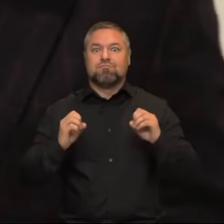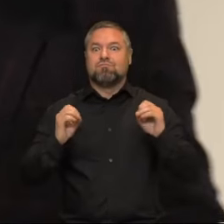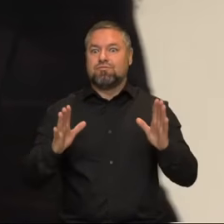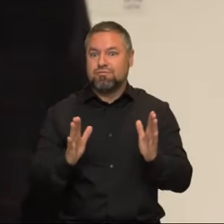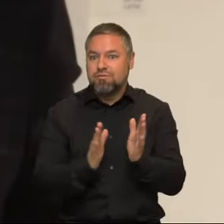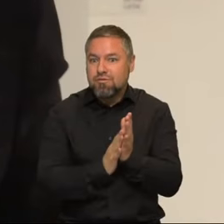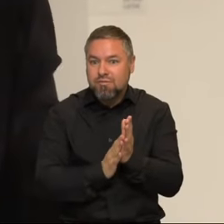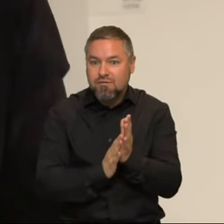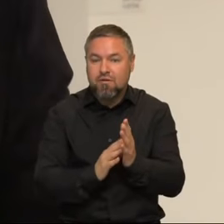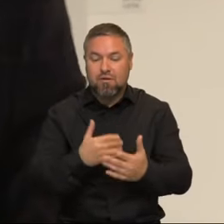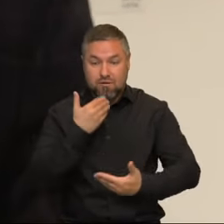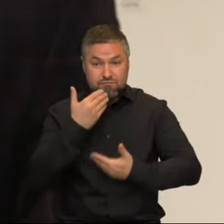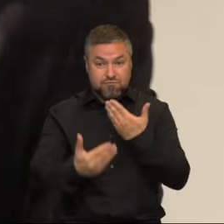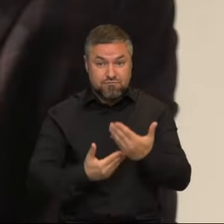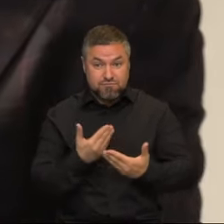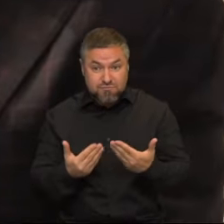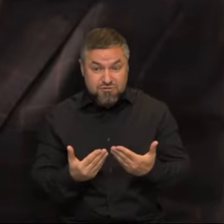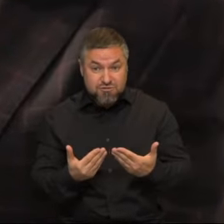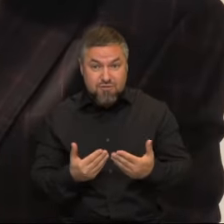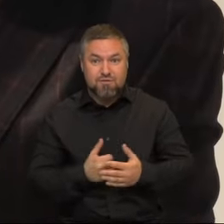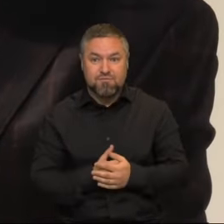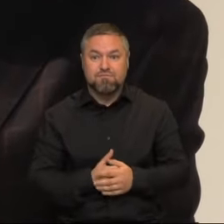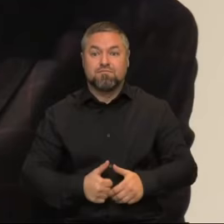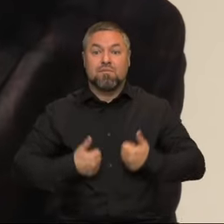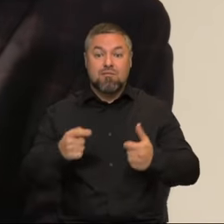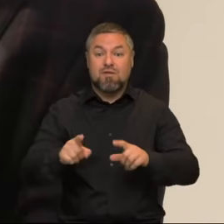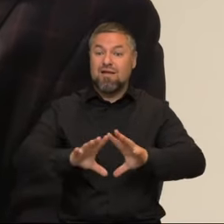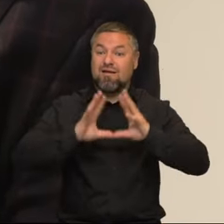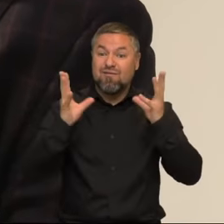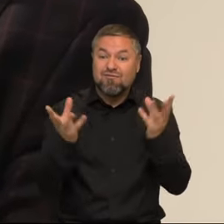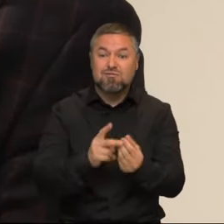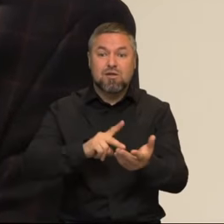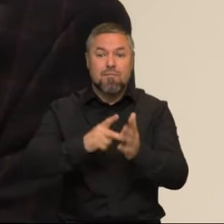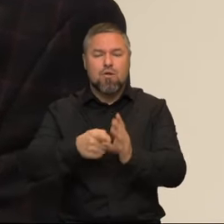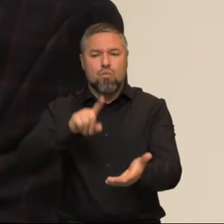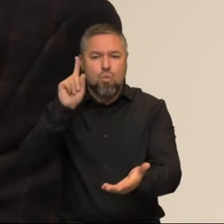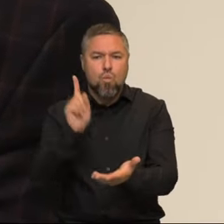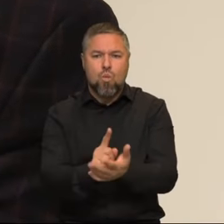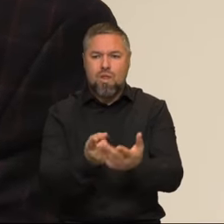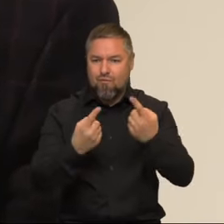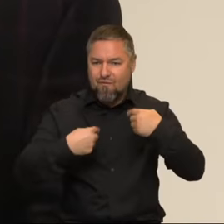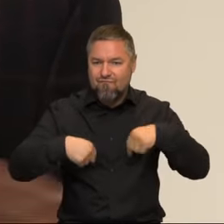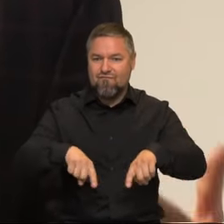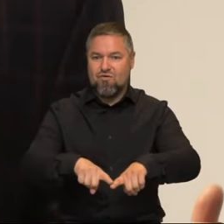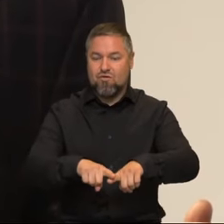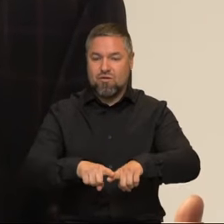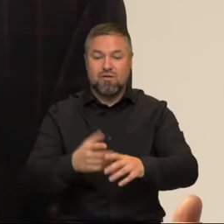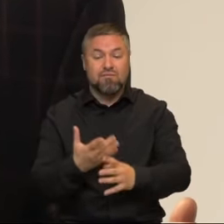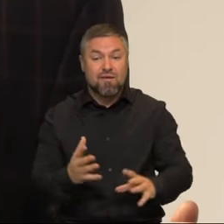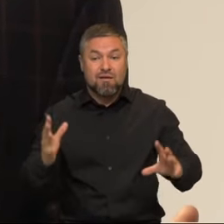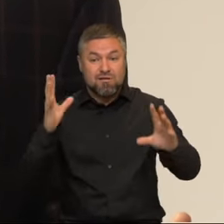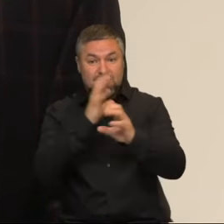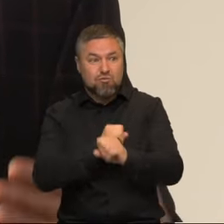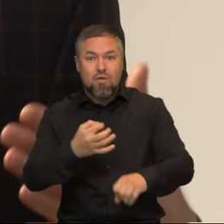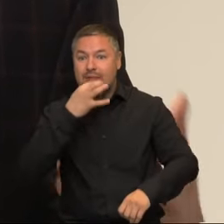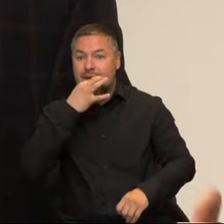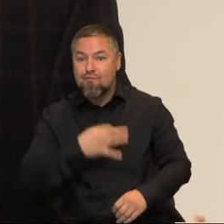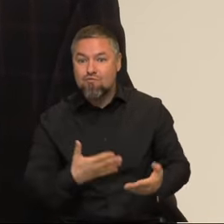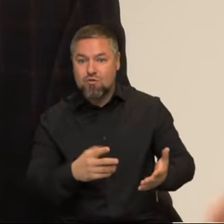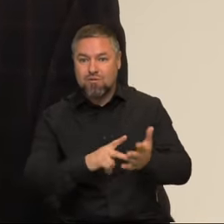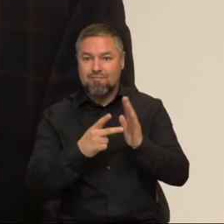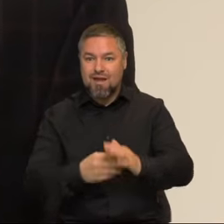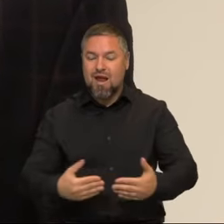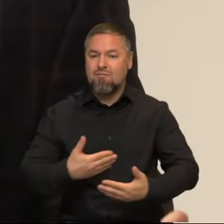i w związku z tym wypada mi zakończyć też życzeniami, żeby te wszystkie plany udało się zrealizować. Nie zapominacie o najmłodszych,